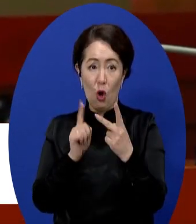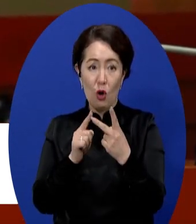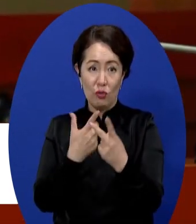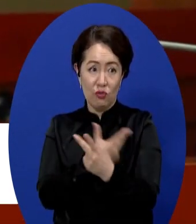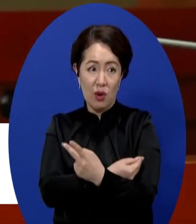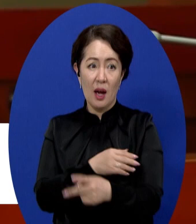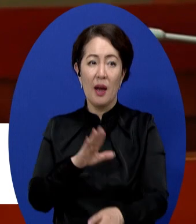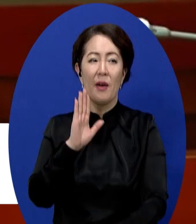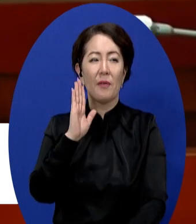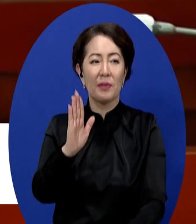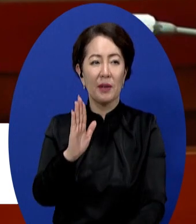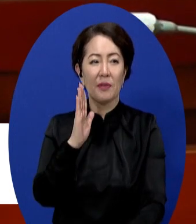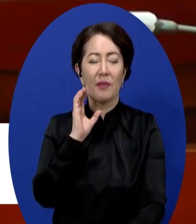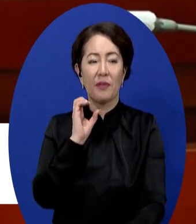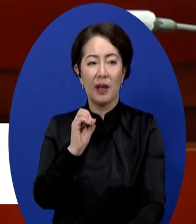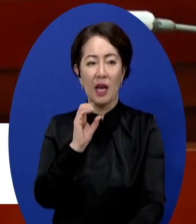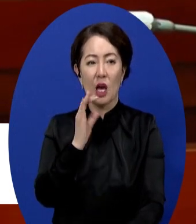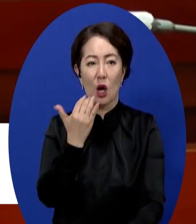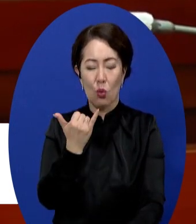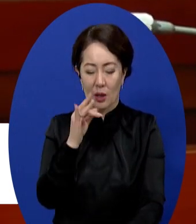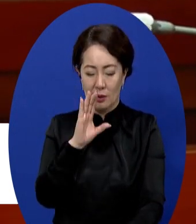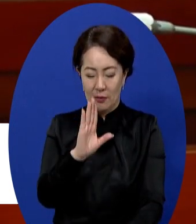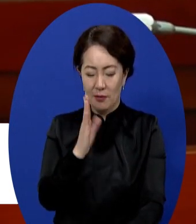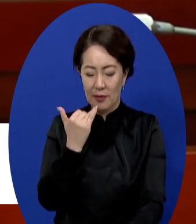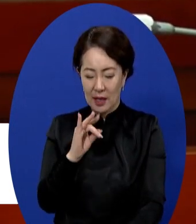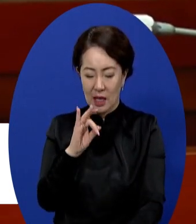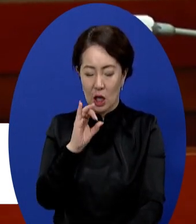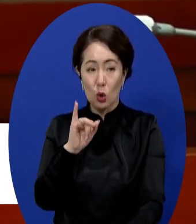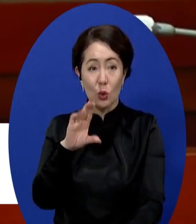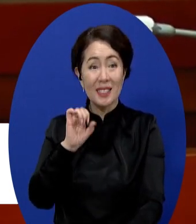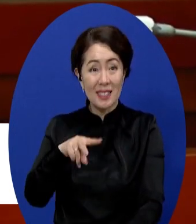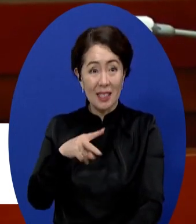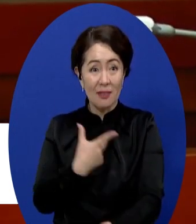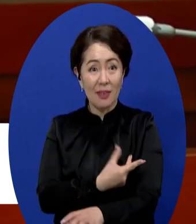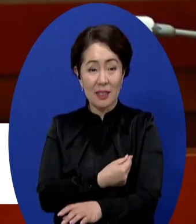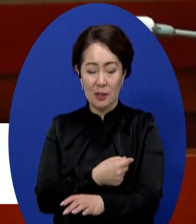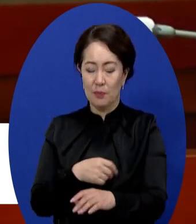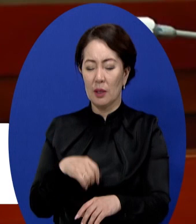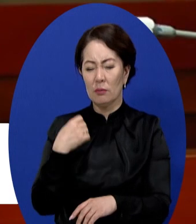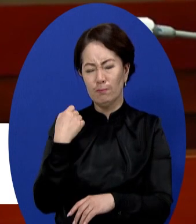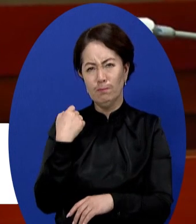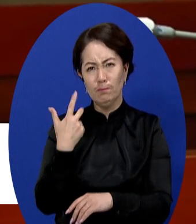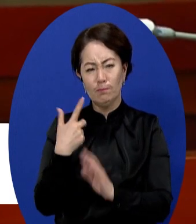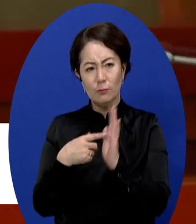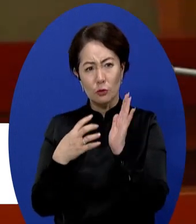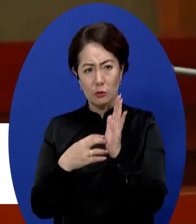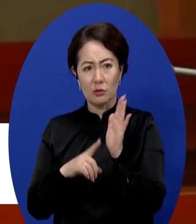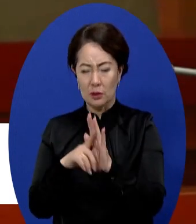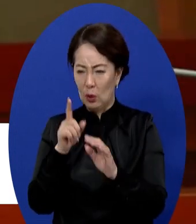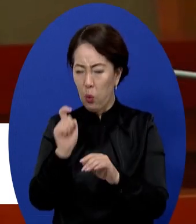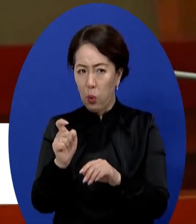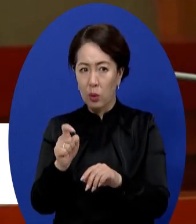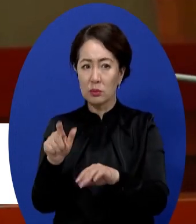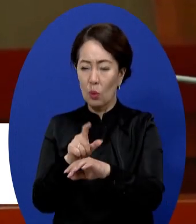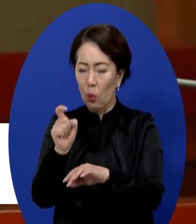вакцины давтан тун 4 сарын 9-нөөс эхлэн хийгдэж байгаа. За энэ яг тухайн газараа хийлгэнэ гэсэн тийм хатуу шаардлага